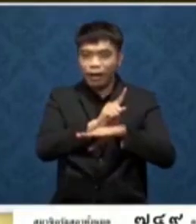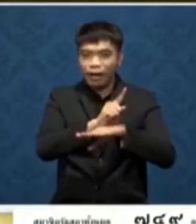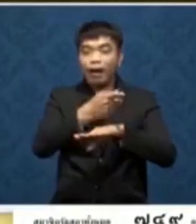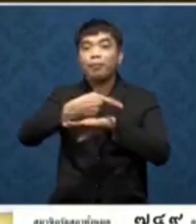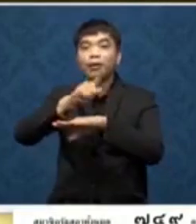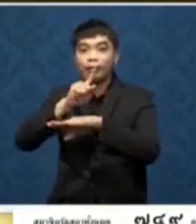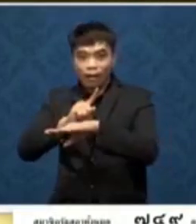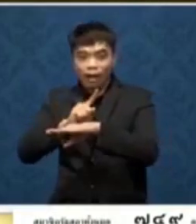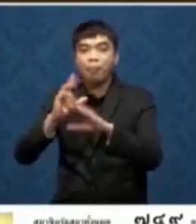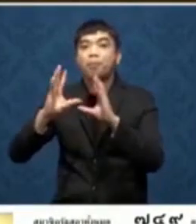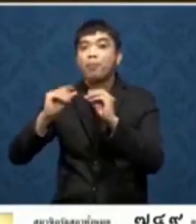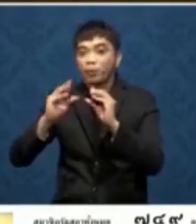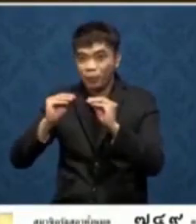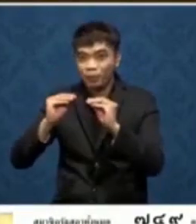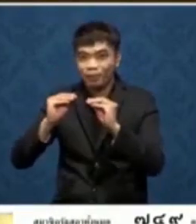ที่ประชุม